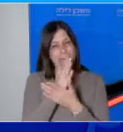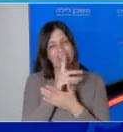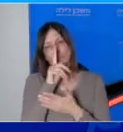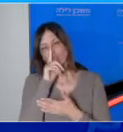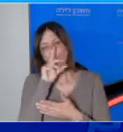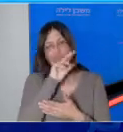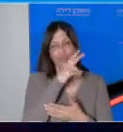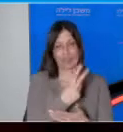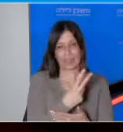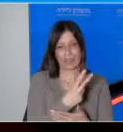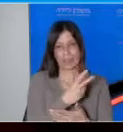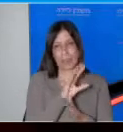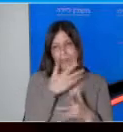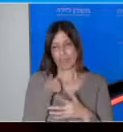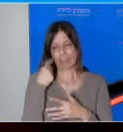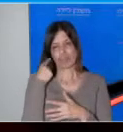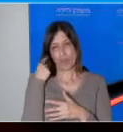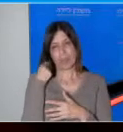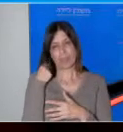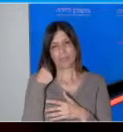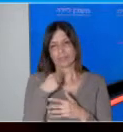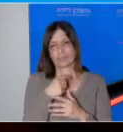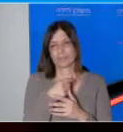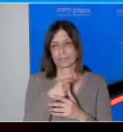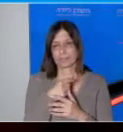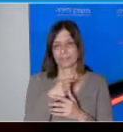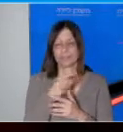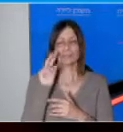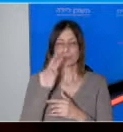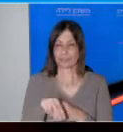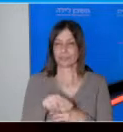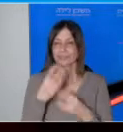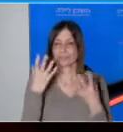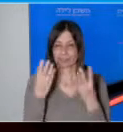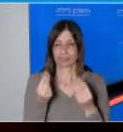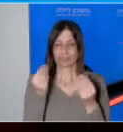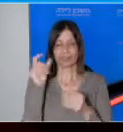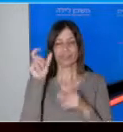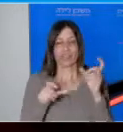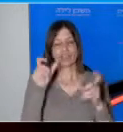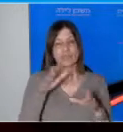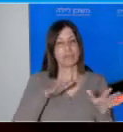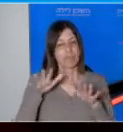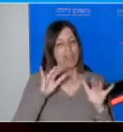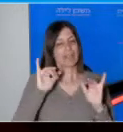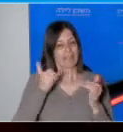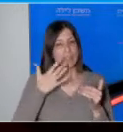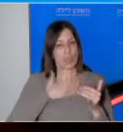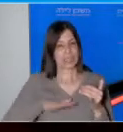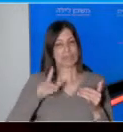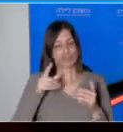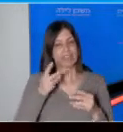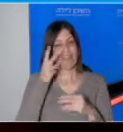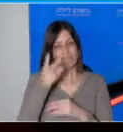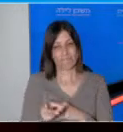לשני, אבל ממה שאני שומעת, אתה יודע, יש המון אנשים בממשלה שכן רוצים שזה